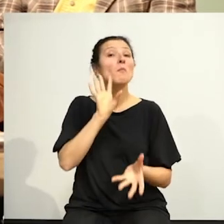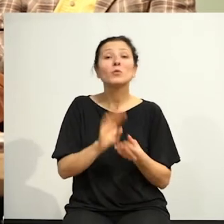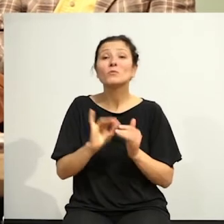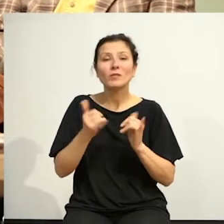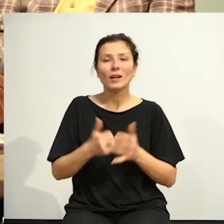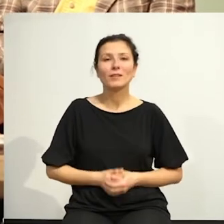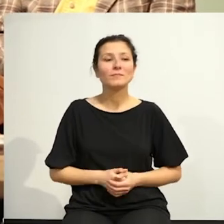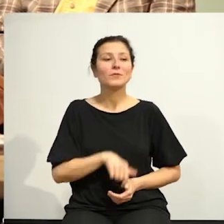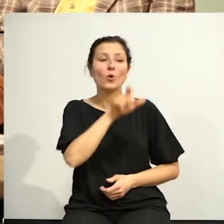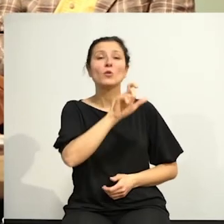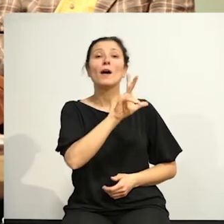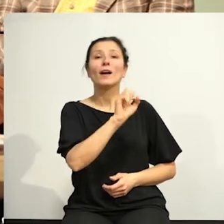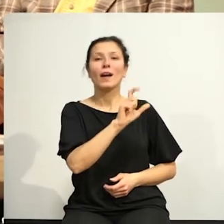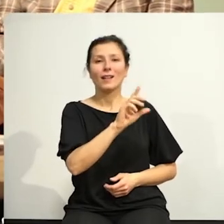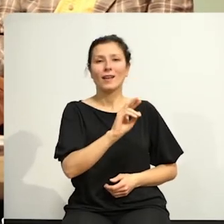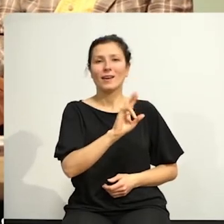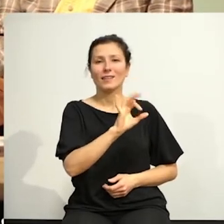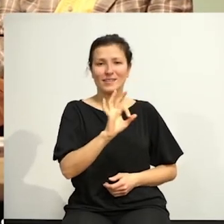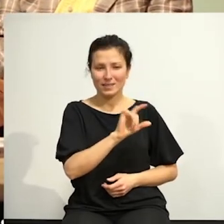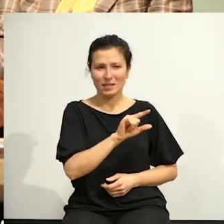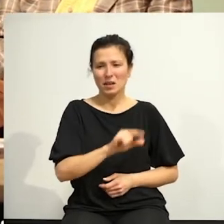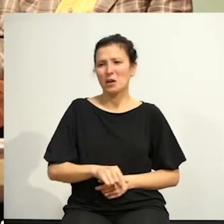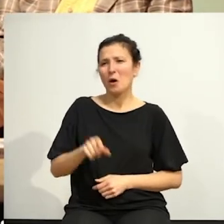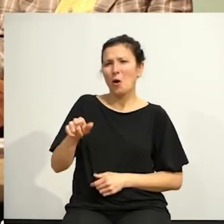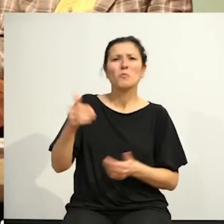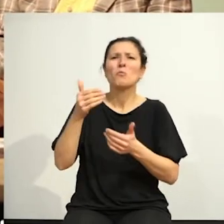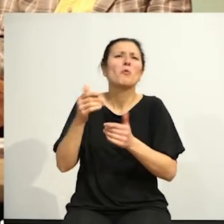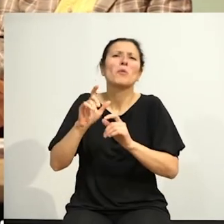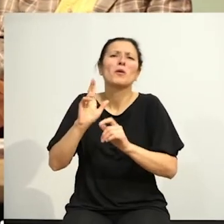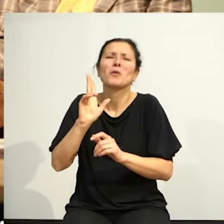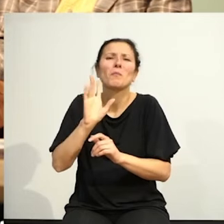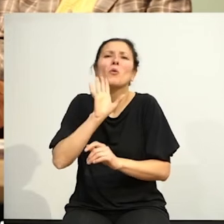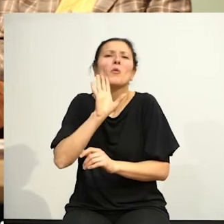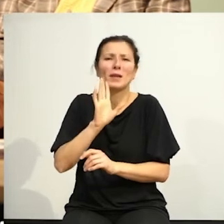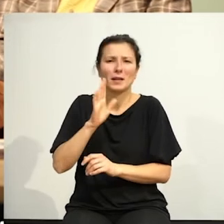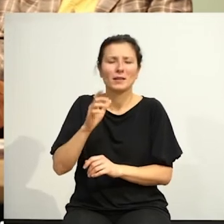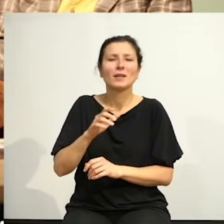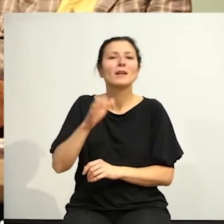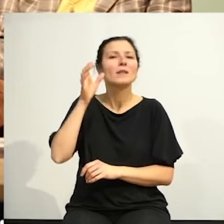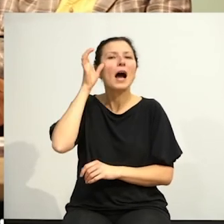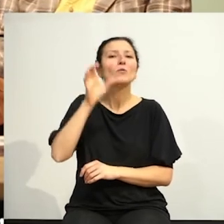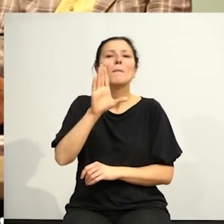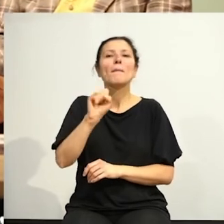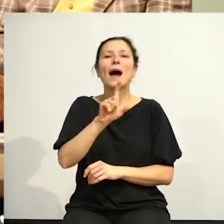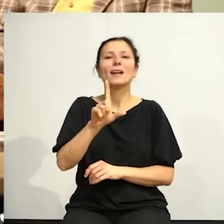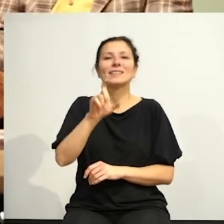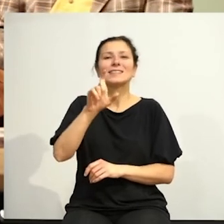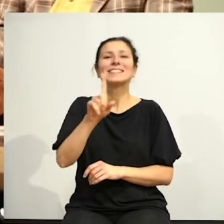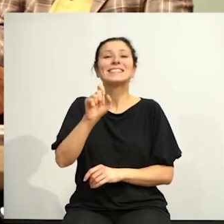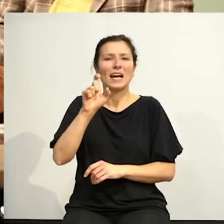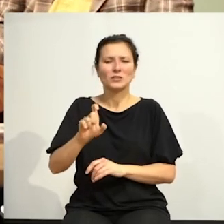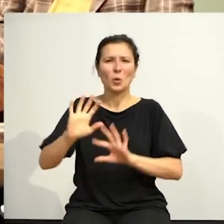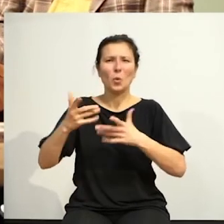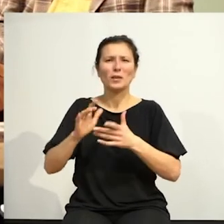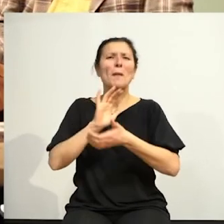że przy Marii Kalergis mógłby być co najwyżej Balzakiem, prawda? Znaczy takim producentem powieści, które